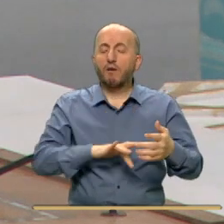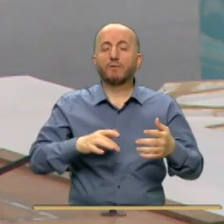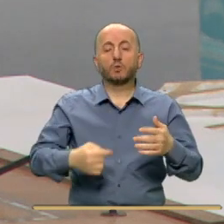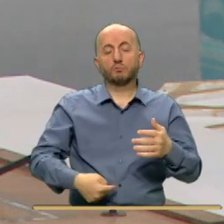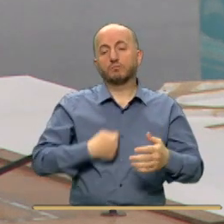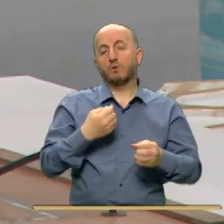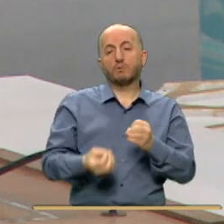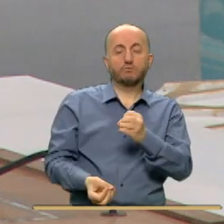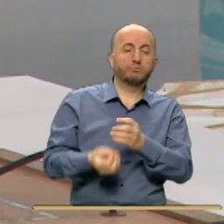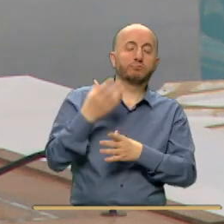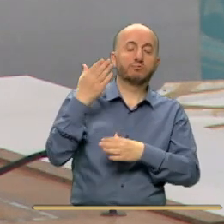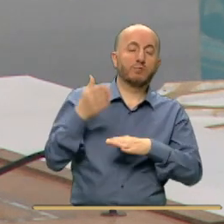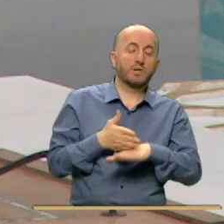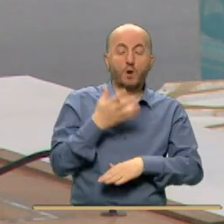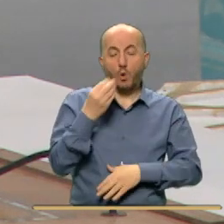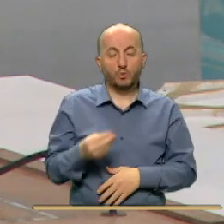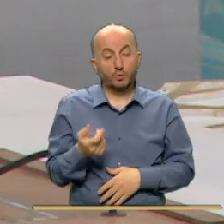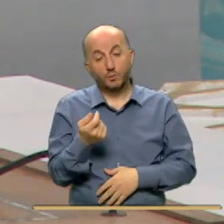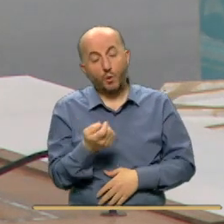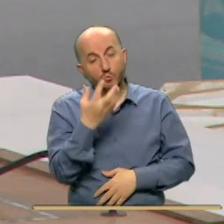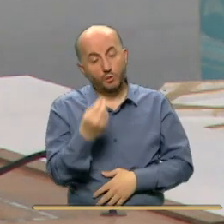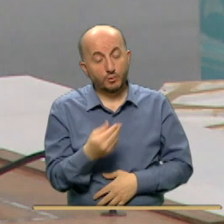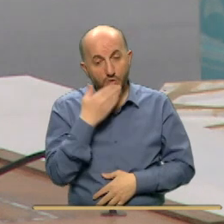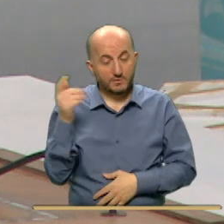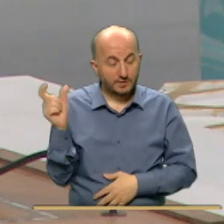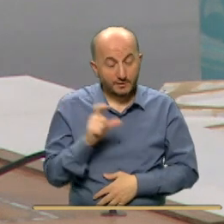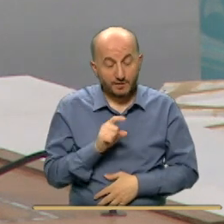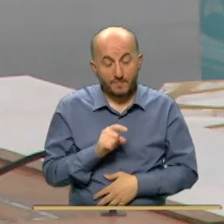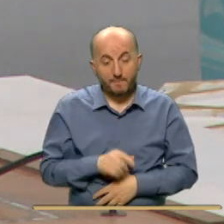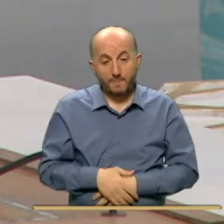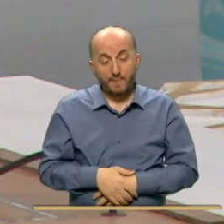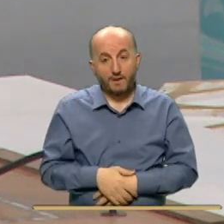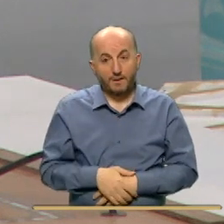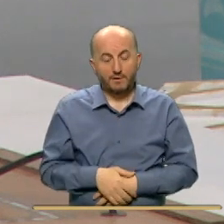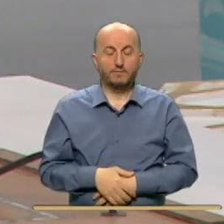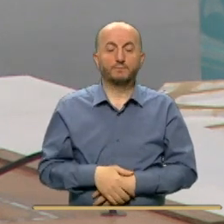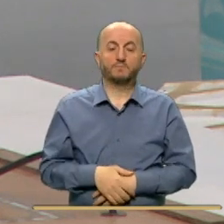vesile olur, tohum olur Ramazan ayı. Onun için değerli kardeşlerim,